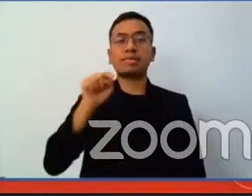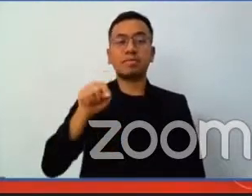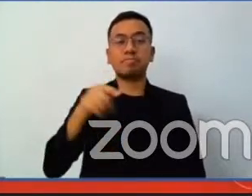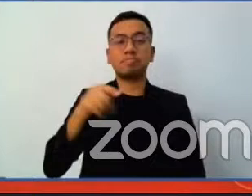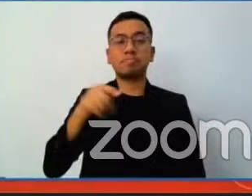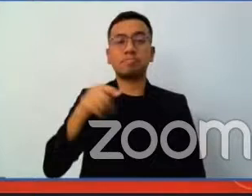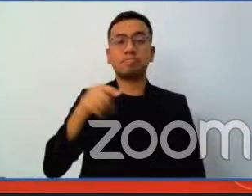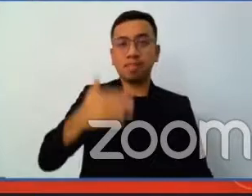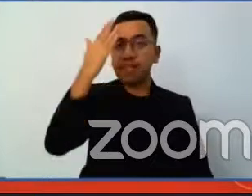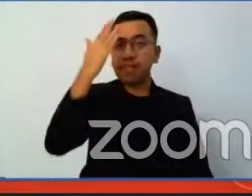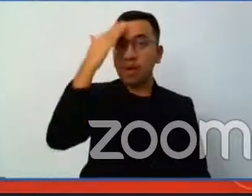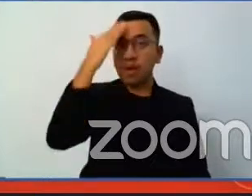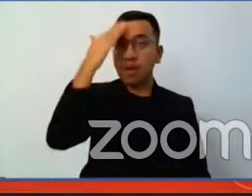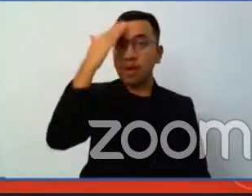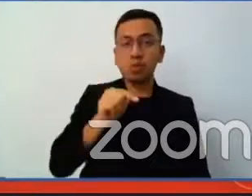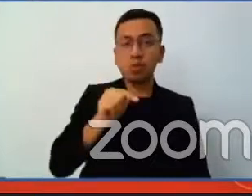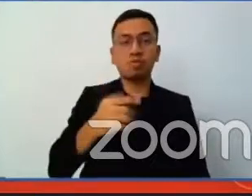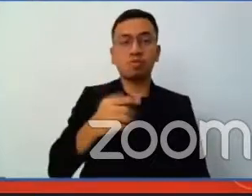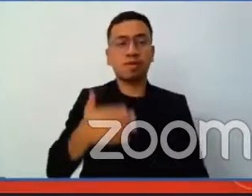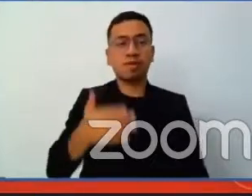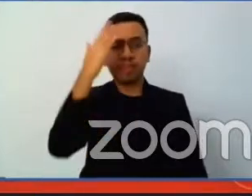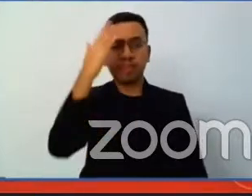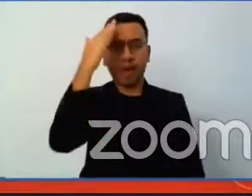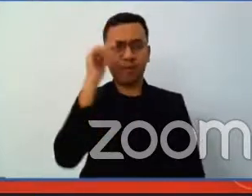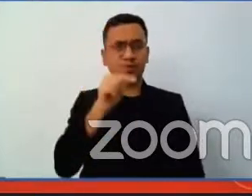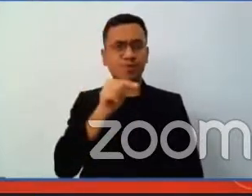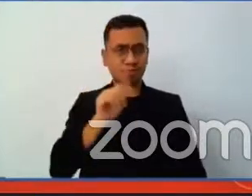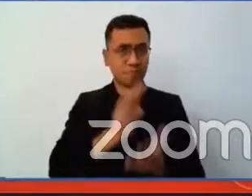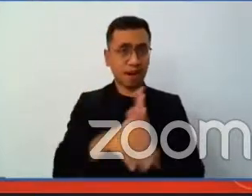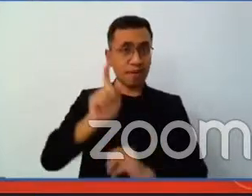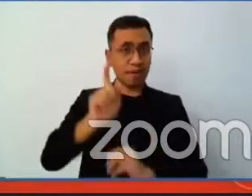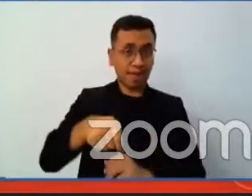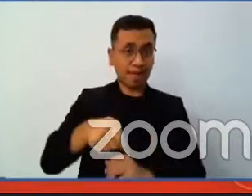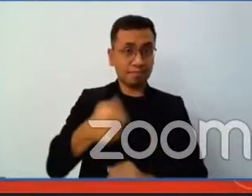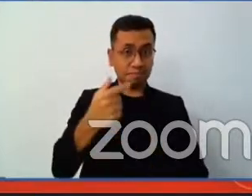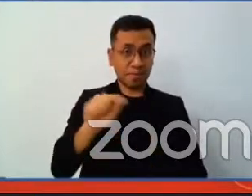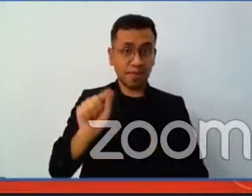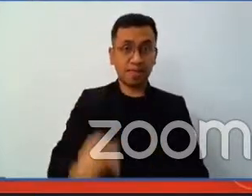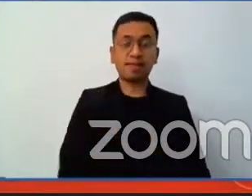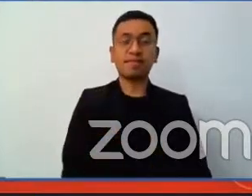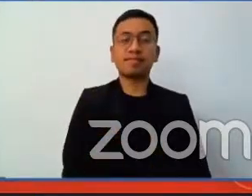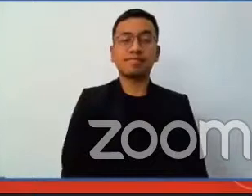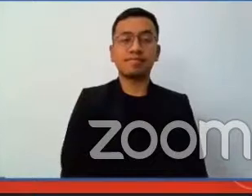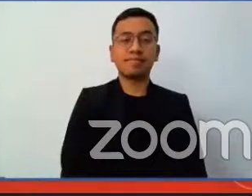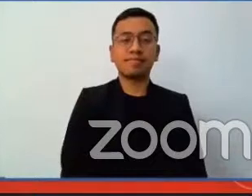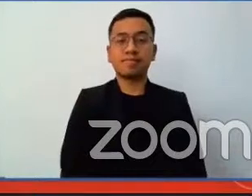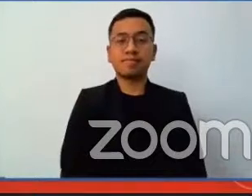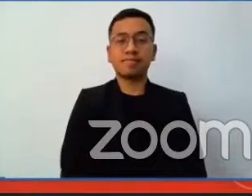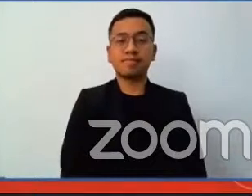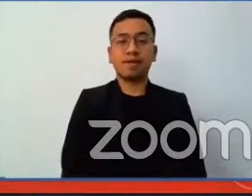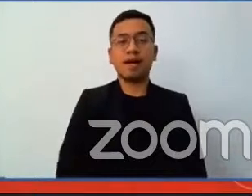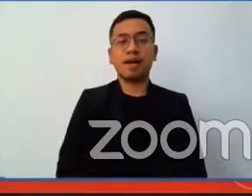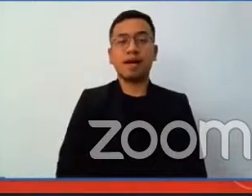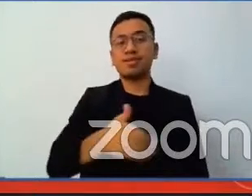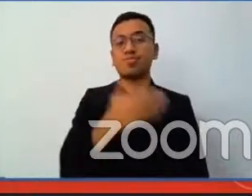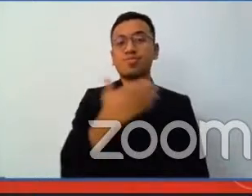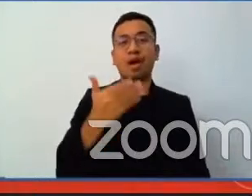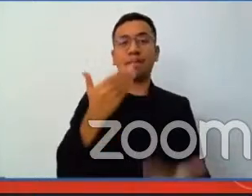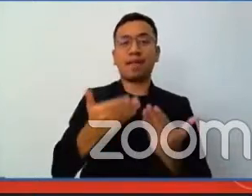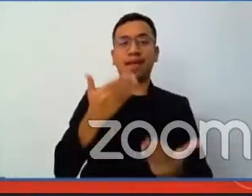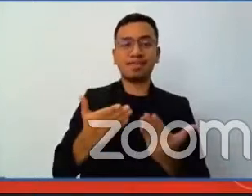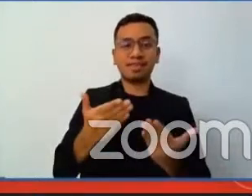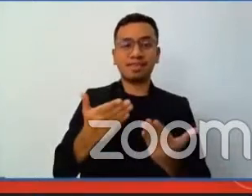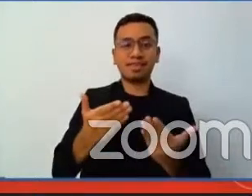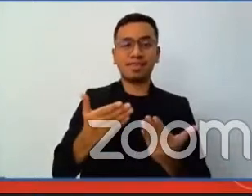sudah familiar dengan platform-platform ini. Nah, platform-platform inilah yang kemudian saya gunakan, yang saya